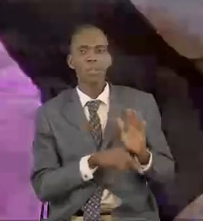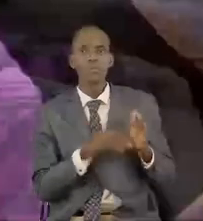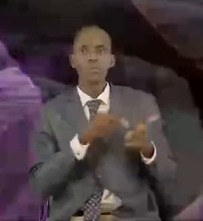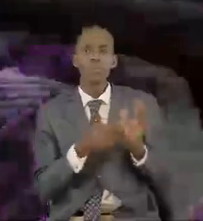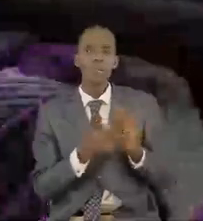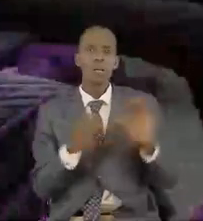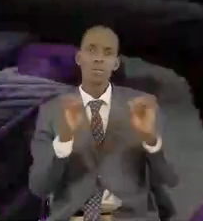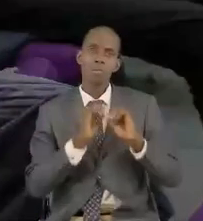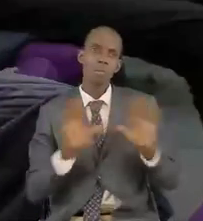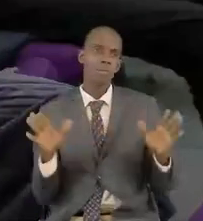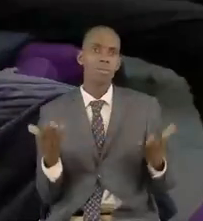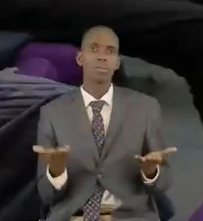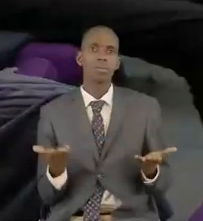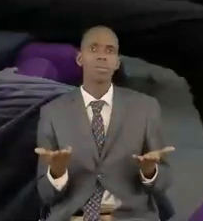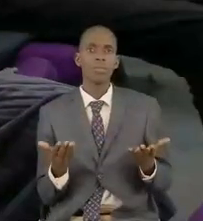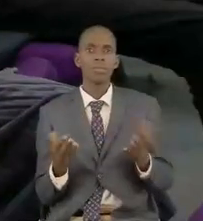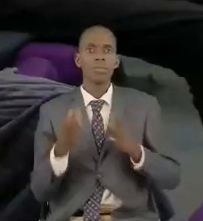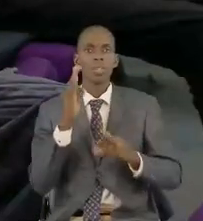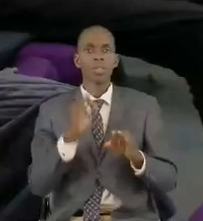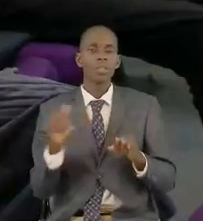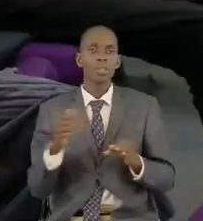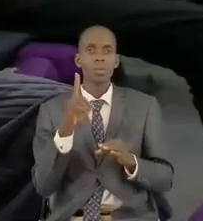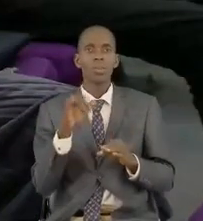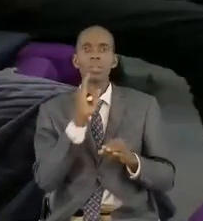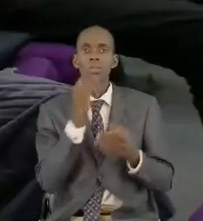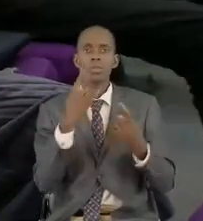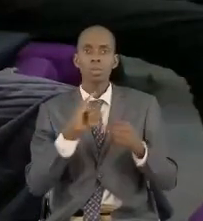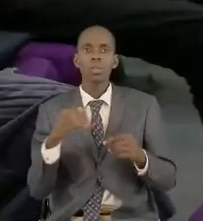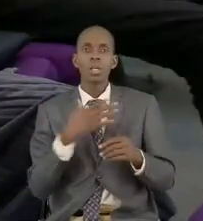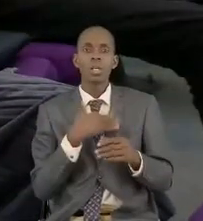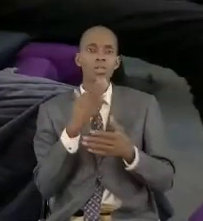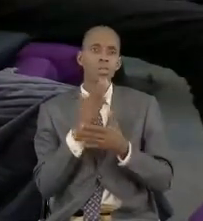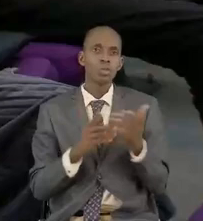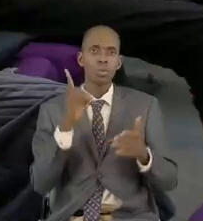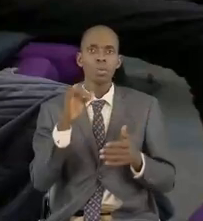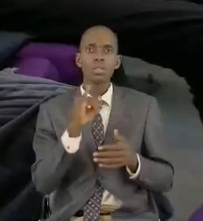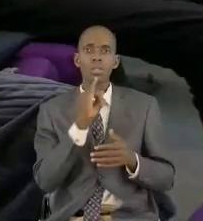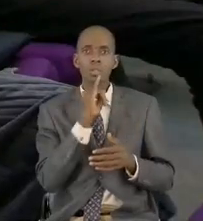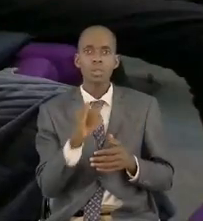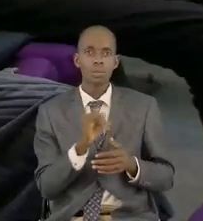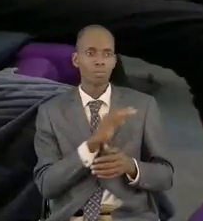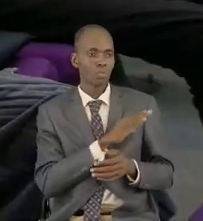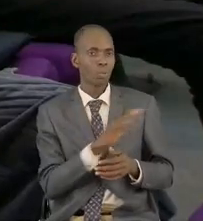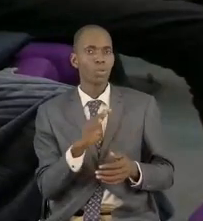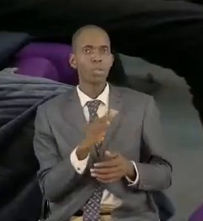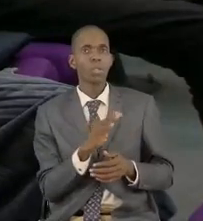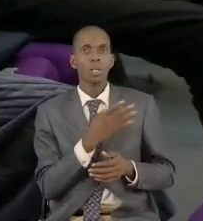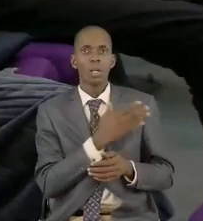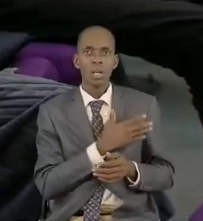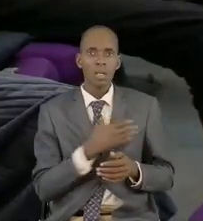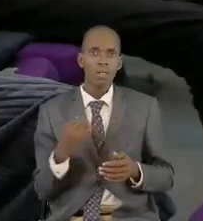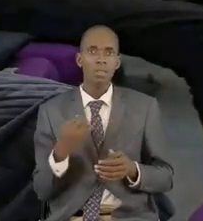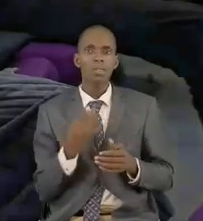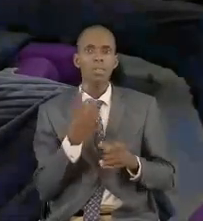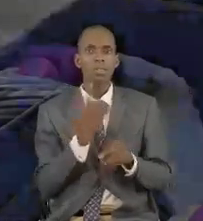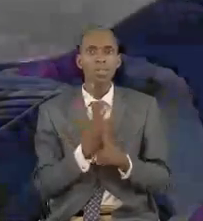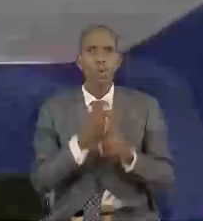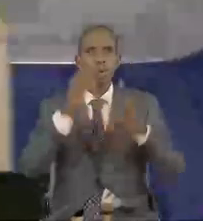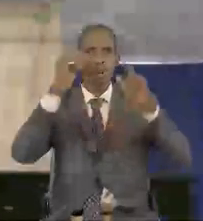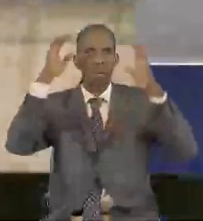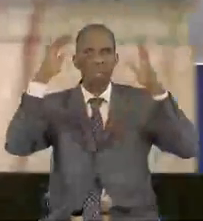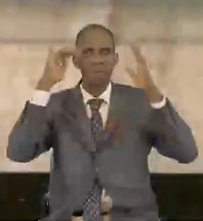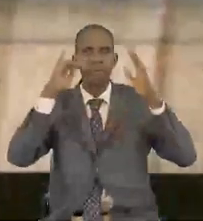le véhicule vient quelqu'un courageux et va se mettre au beau milieu de la voix